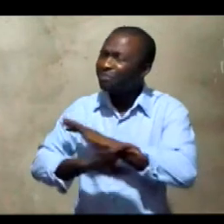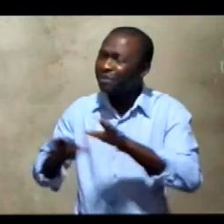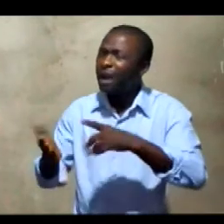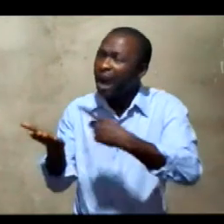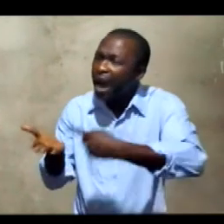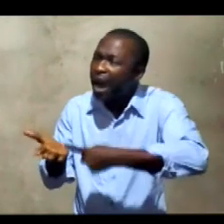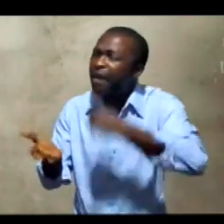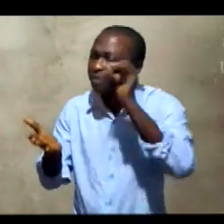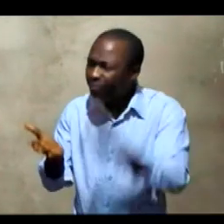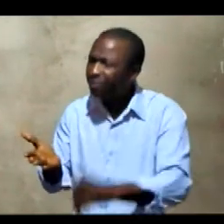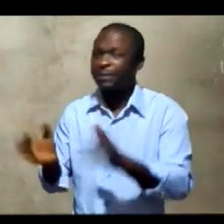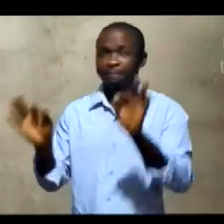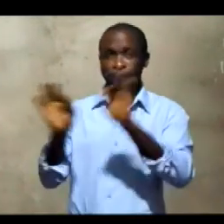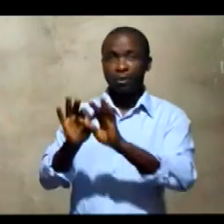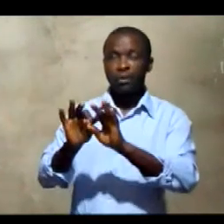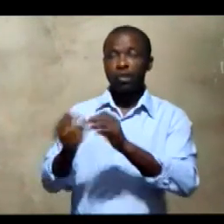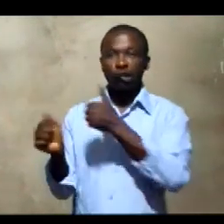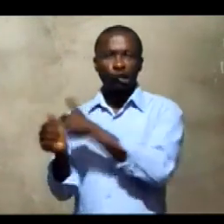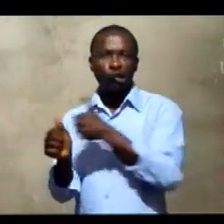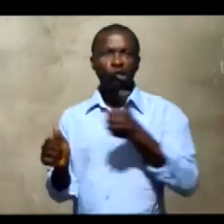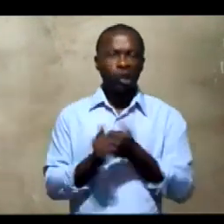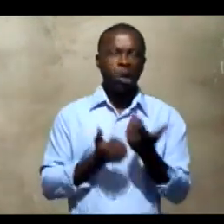a aujourd'hui une compréhension commune,